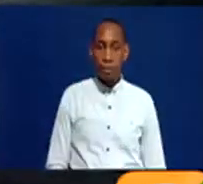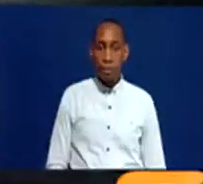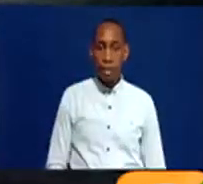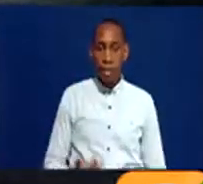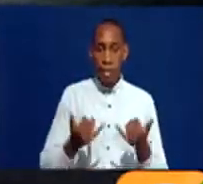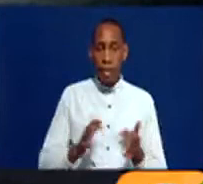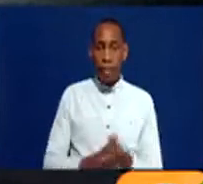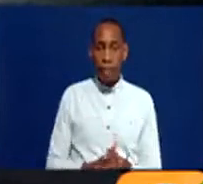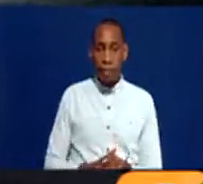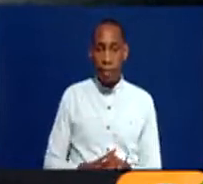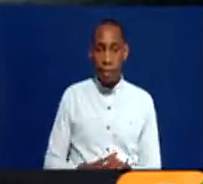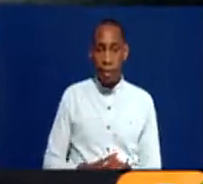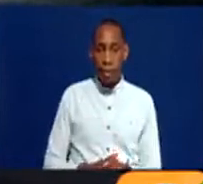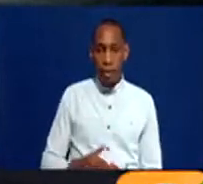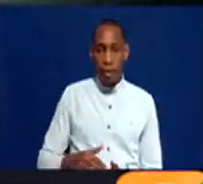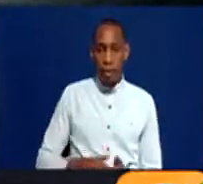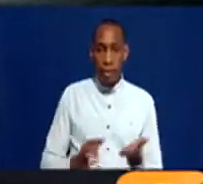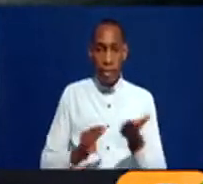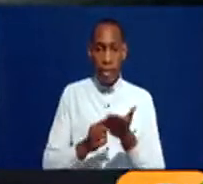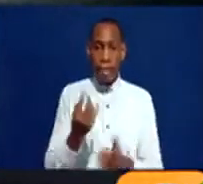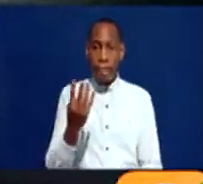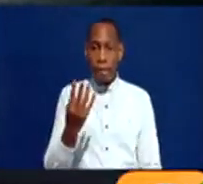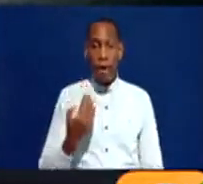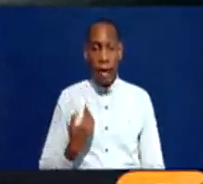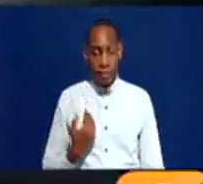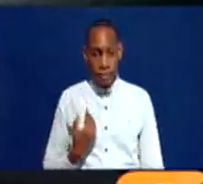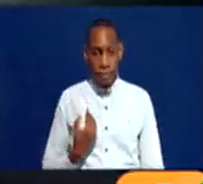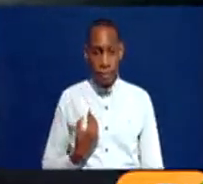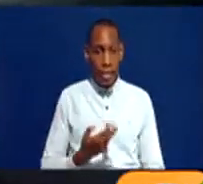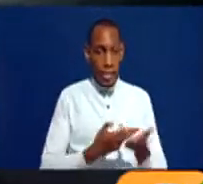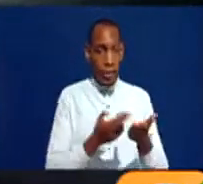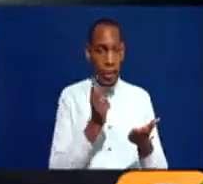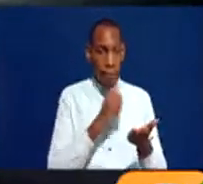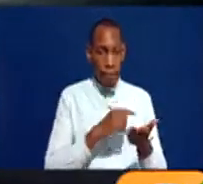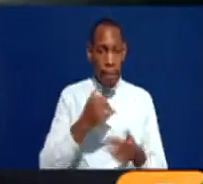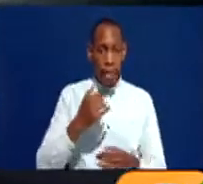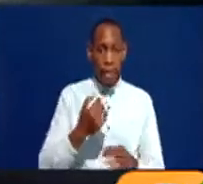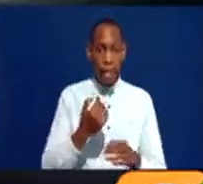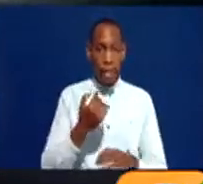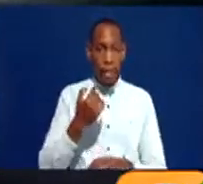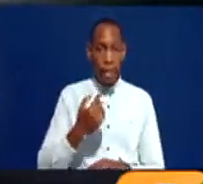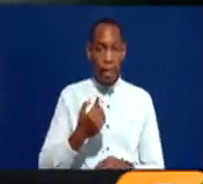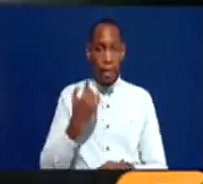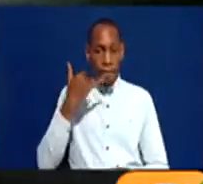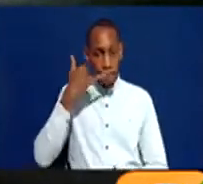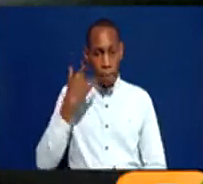namba kama 4. Lakini kama 4 umeregister na namba different.